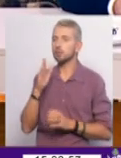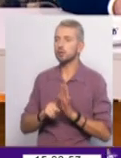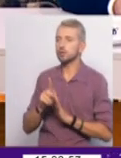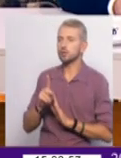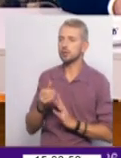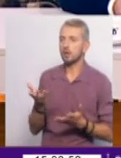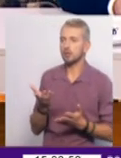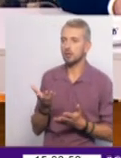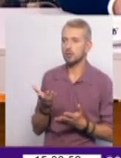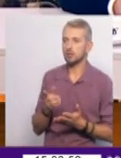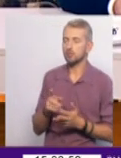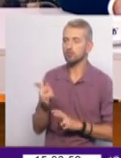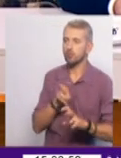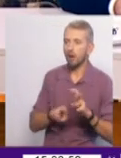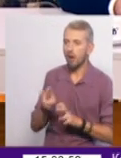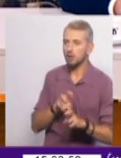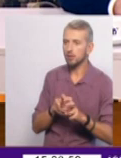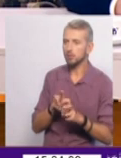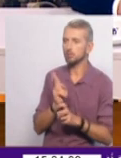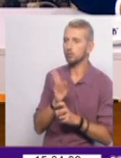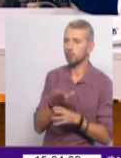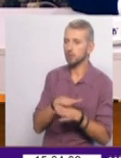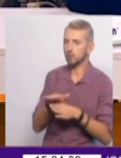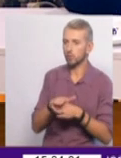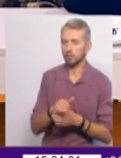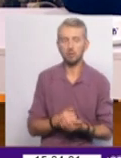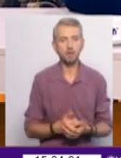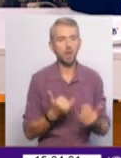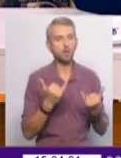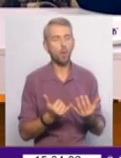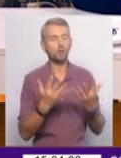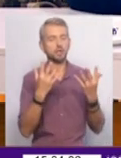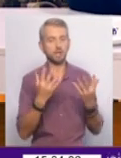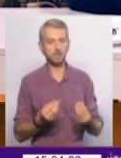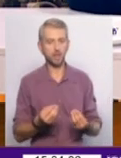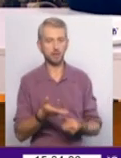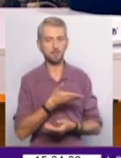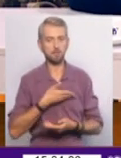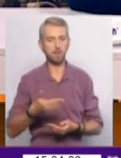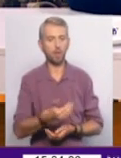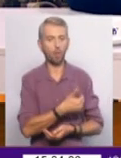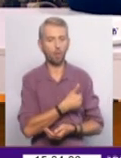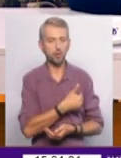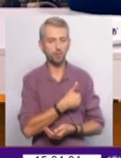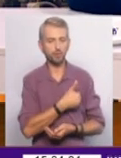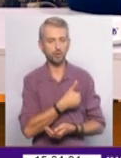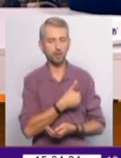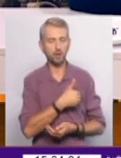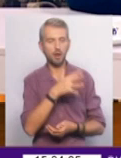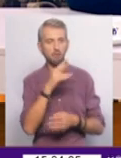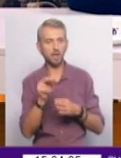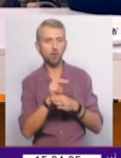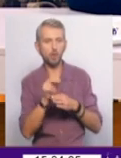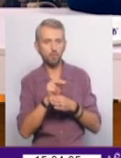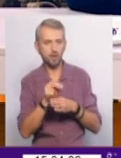Коли ви будете починати шукати вже підрядника? Дивіться, на сьогоднішній день ми хочемо при коригуванні